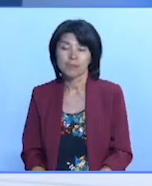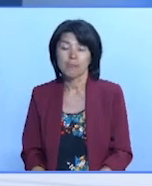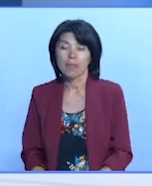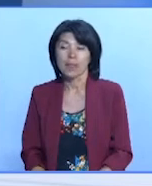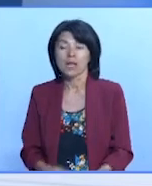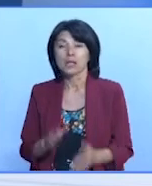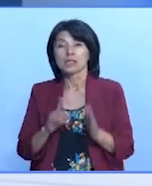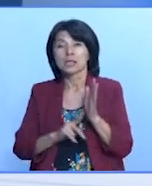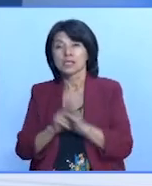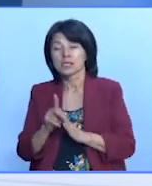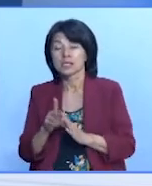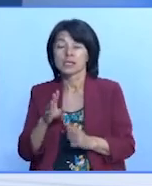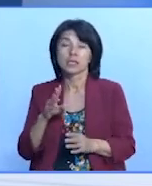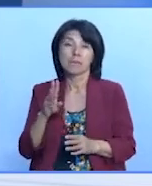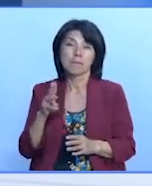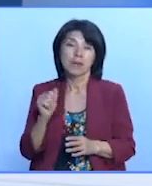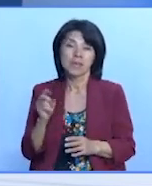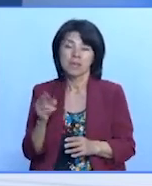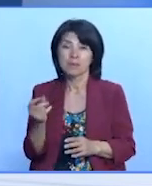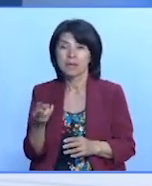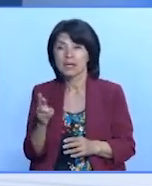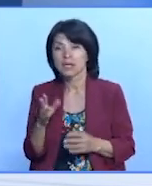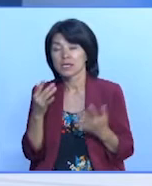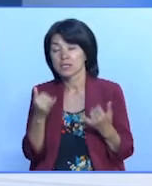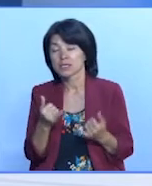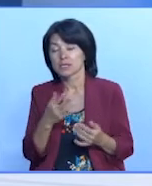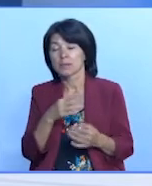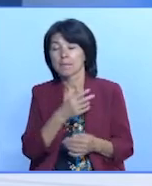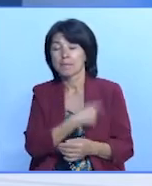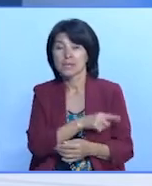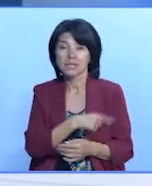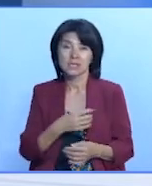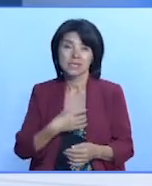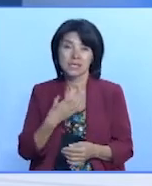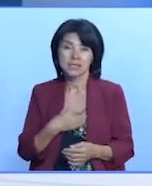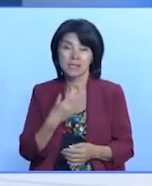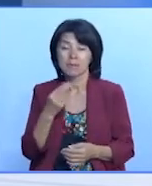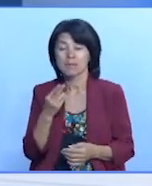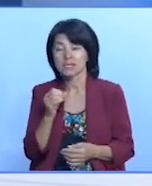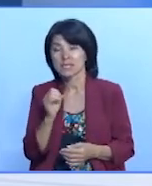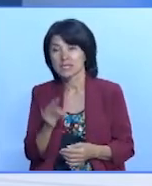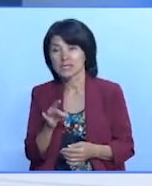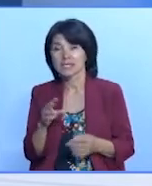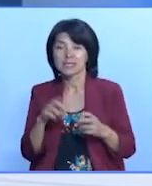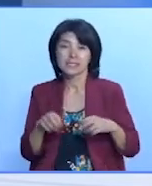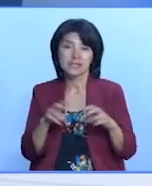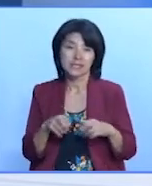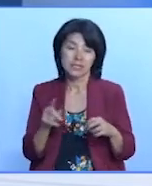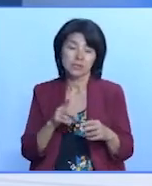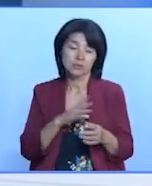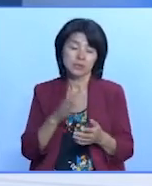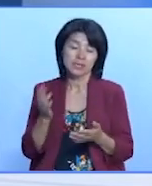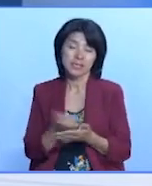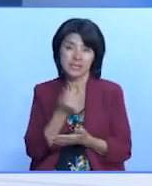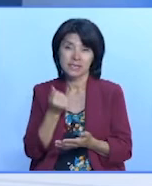С момента начала пандемии региональный филиал Фонда социального медицинского страхования профинансировал ПЦР-исследования на выявление коронавирусной